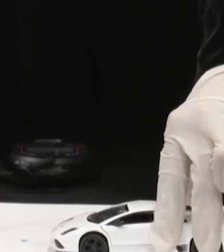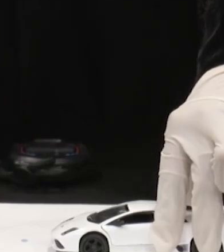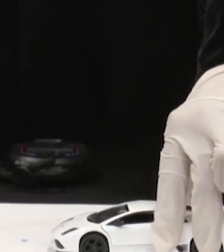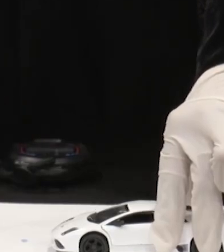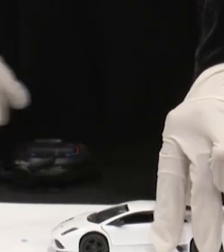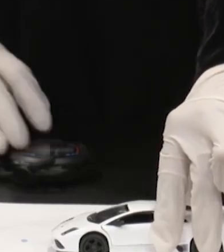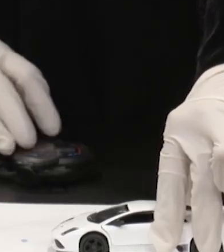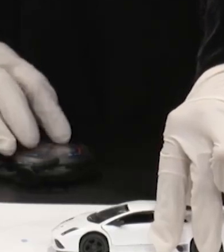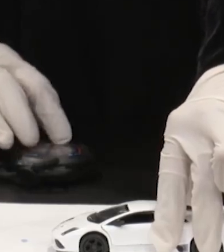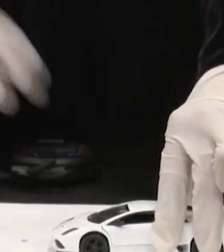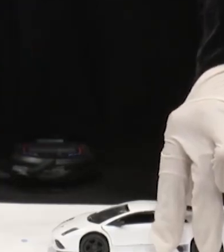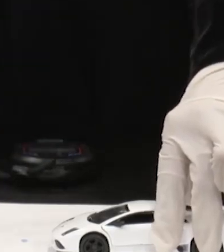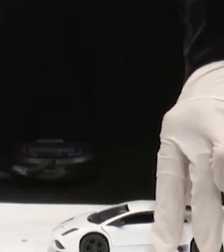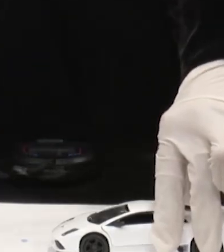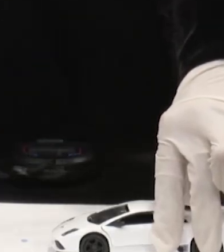نطلق